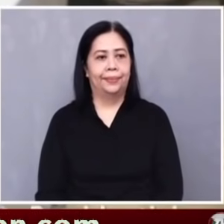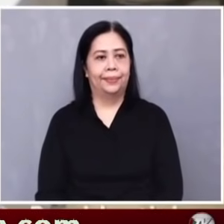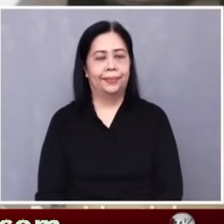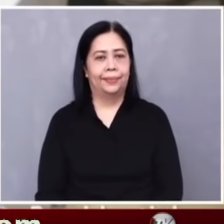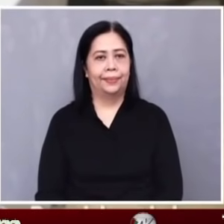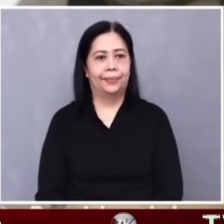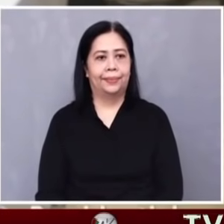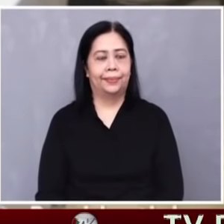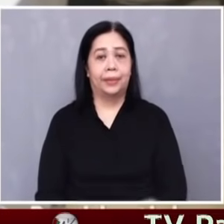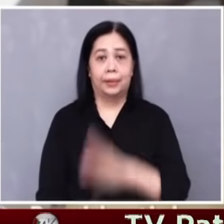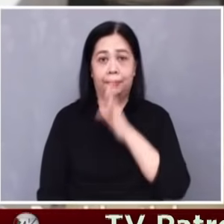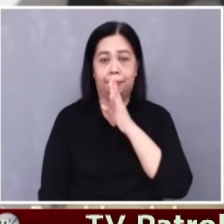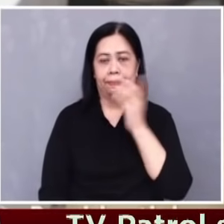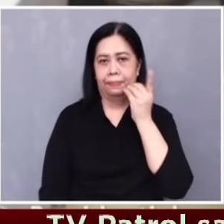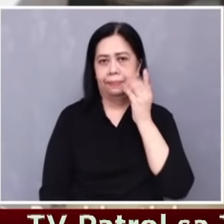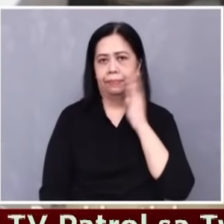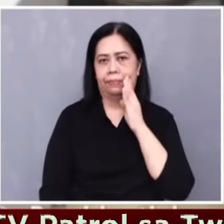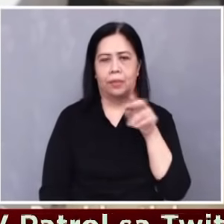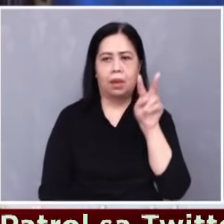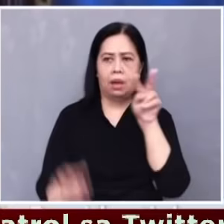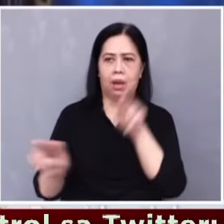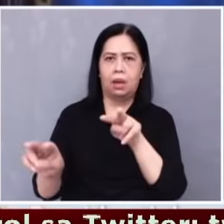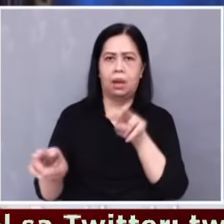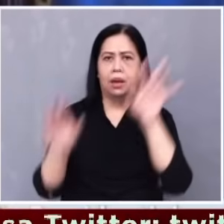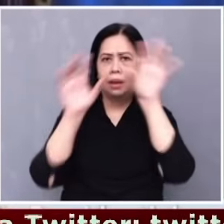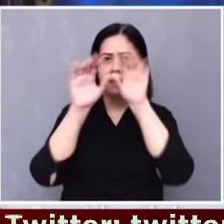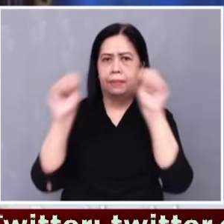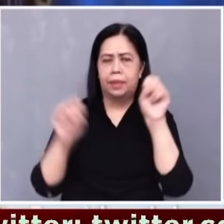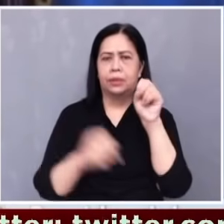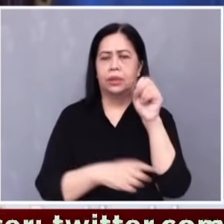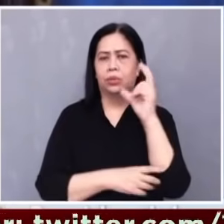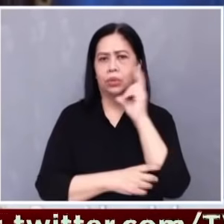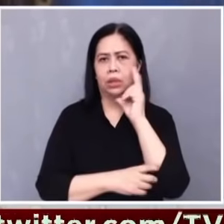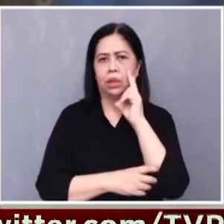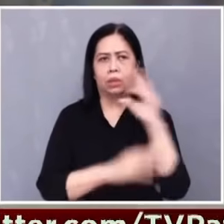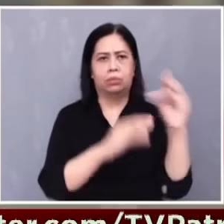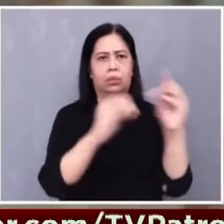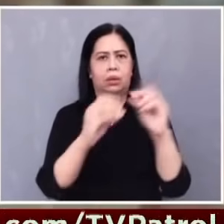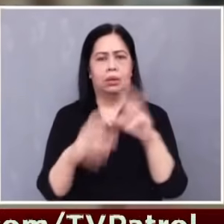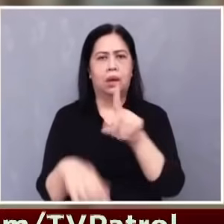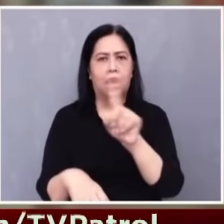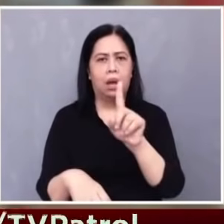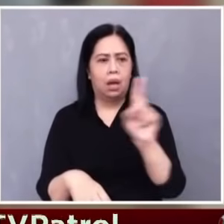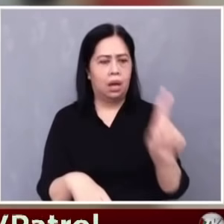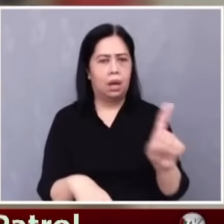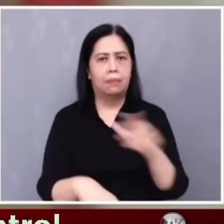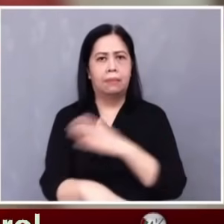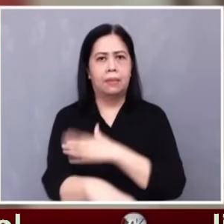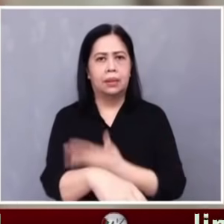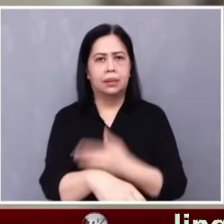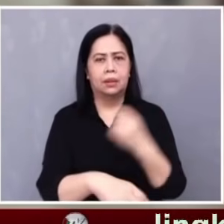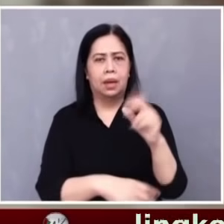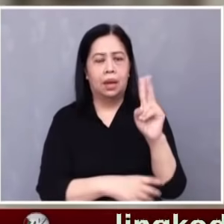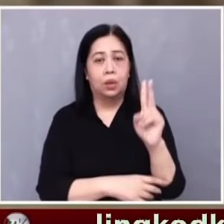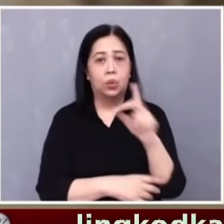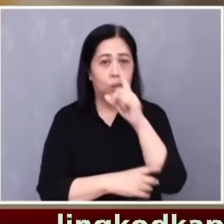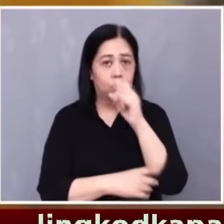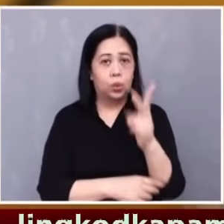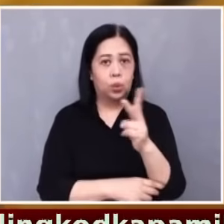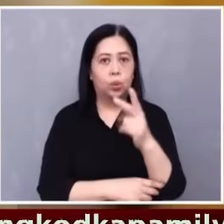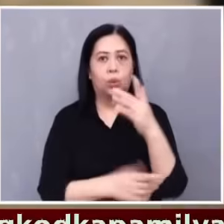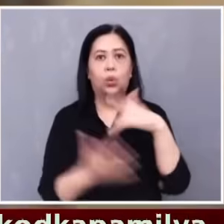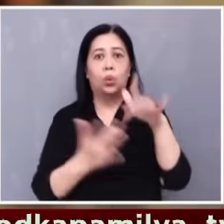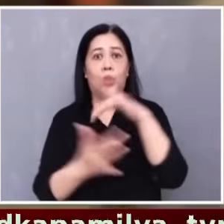Hindi nakalampas sa pansin ni Pangulong Duterte ang napabalitang batang nagka-COVID dahil nag-malling kasama ng mga